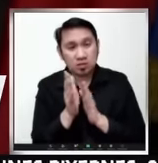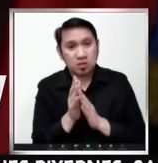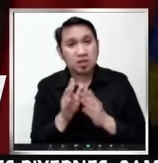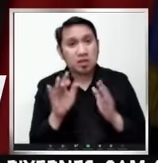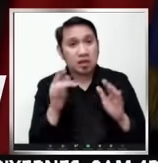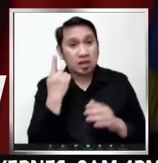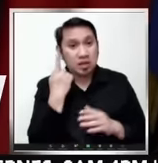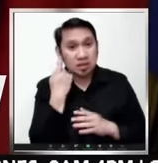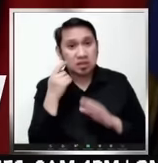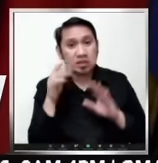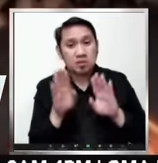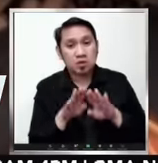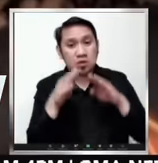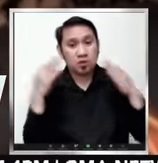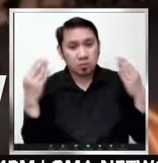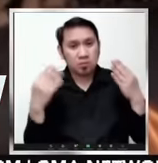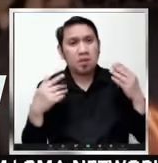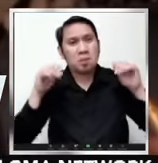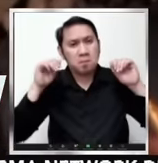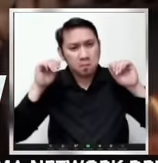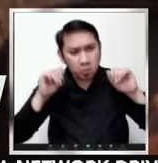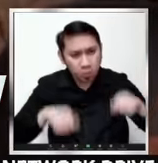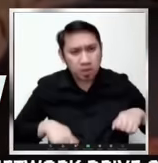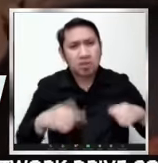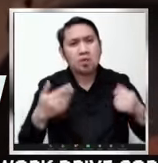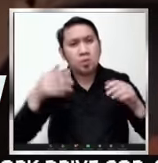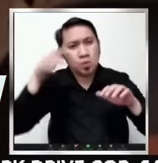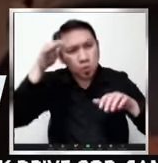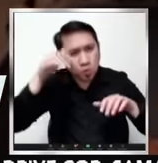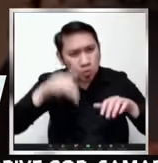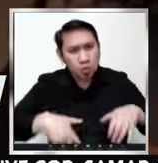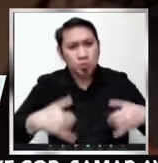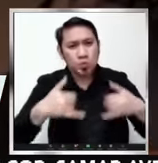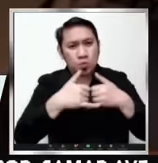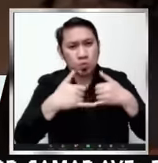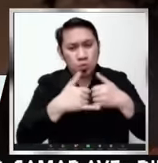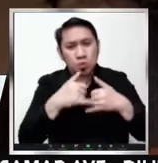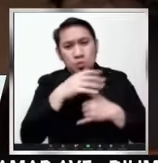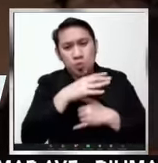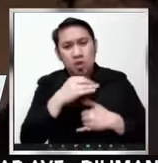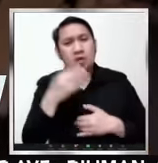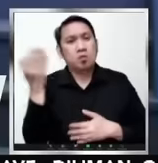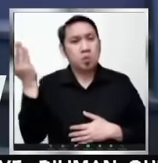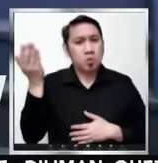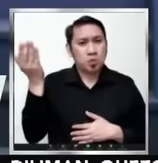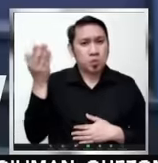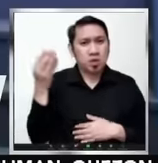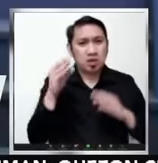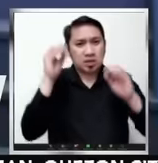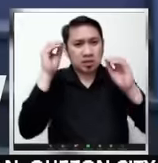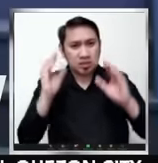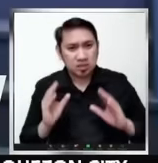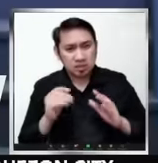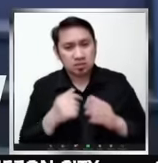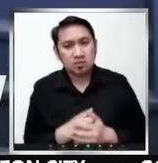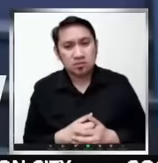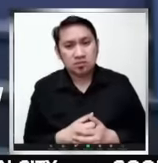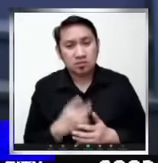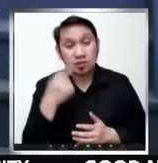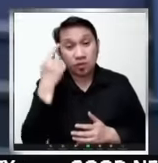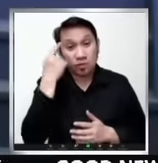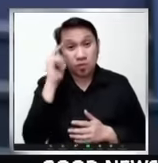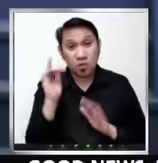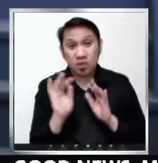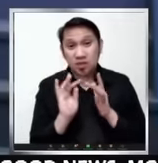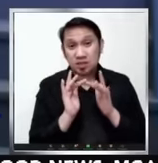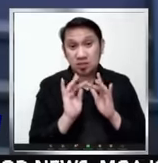Dito, pwedeng-pwedeng mag-computer games habang nagle-lecture ang profesor. For the internet, di naman tayo